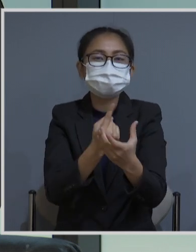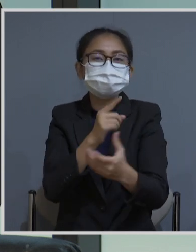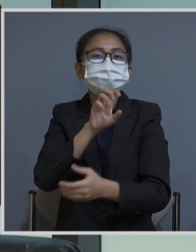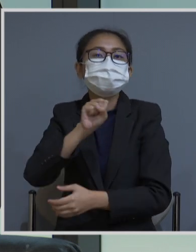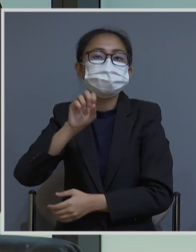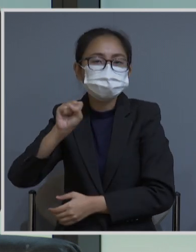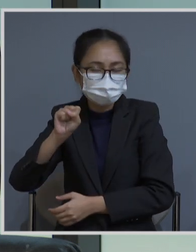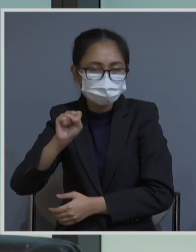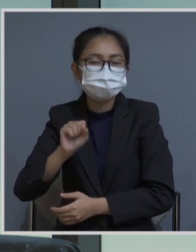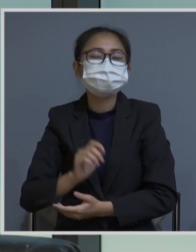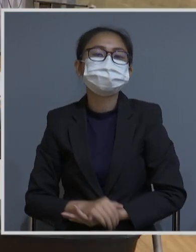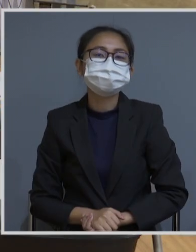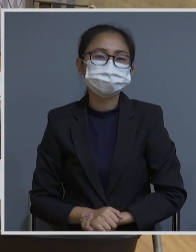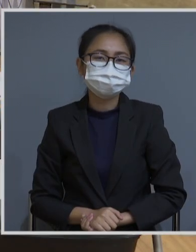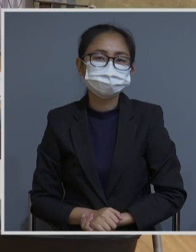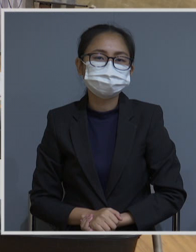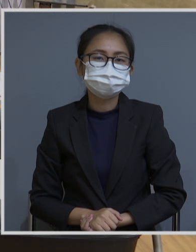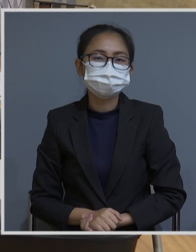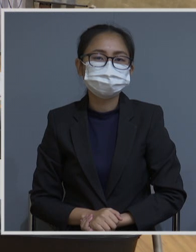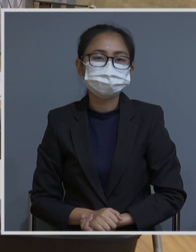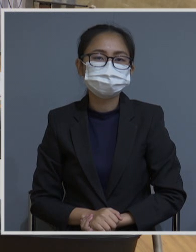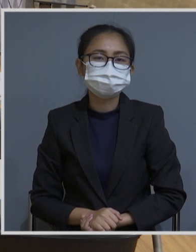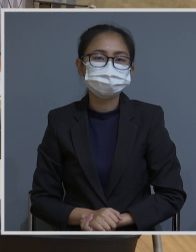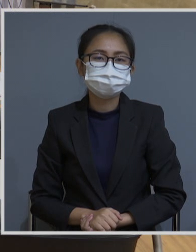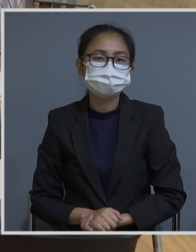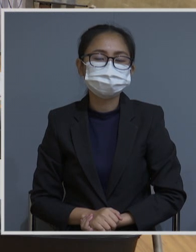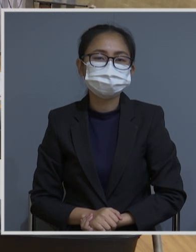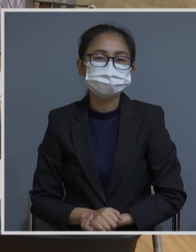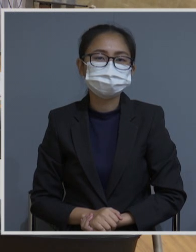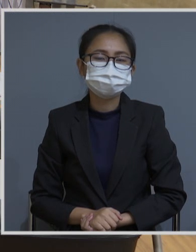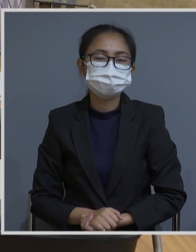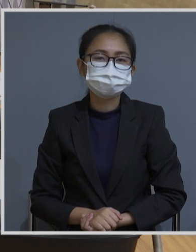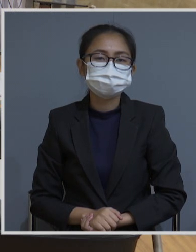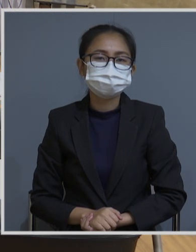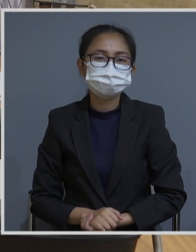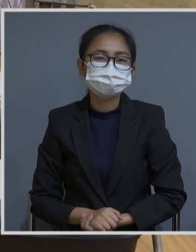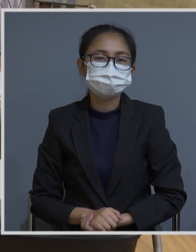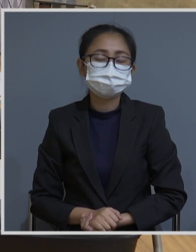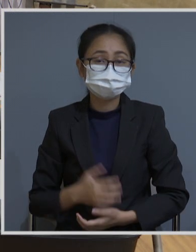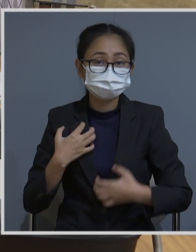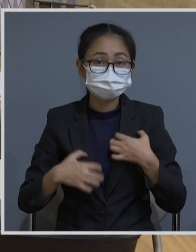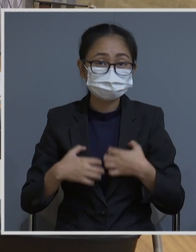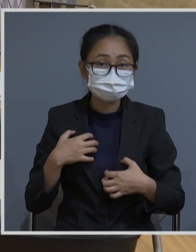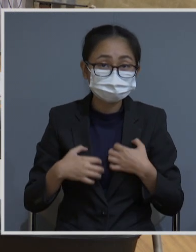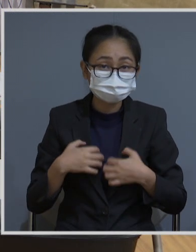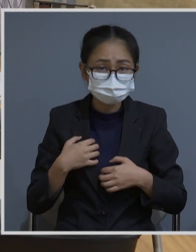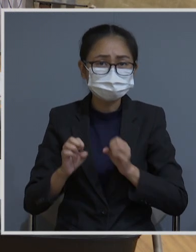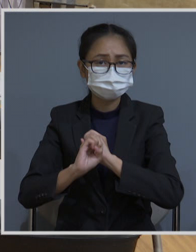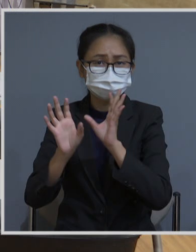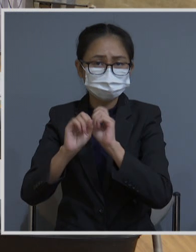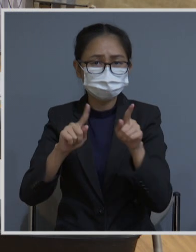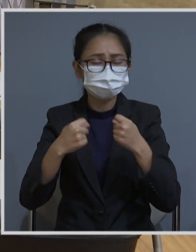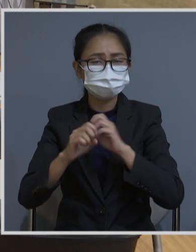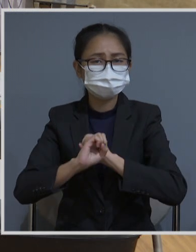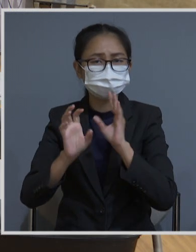บุญศลครับก็ฉันนั้นรักยังมีอะไรเข้าใจไหมครับก็ค่อนข้างชัดเจนนะครับ